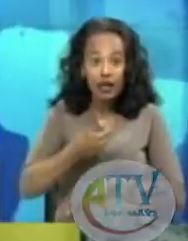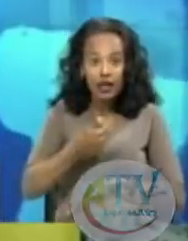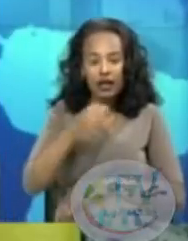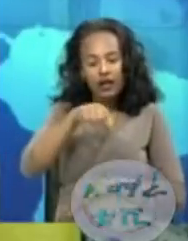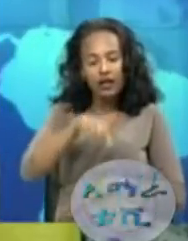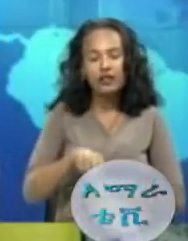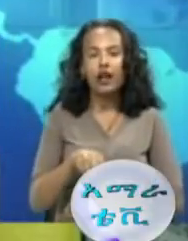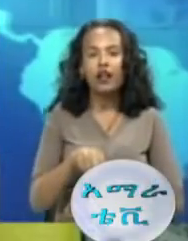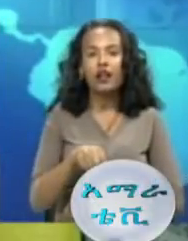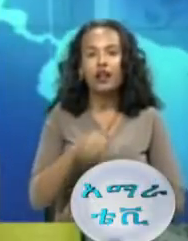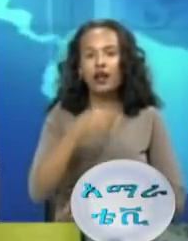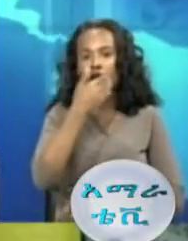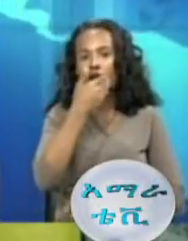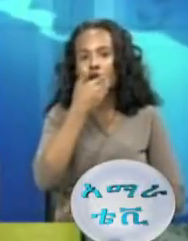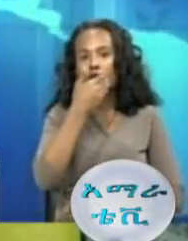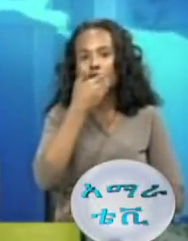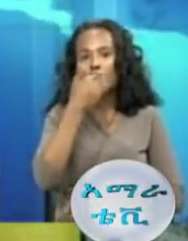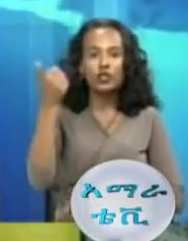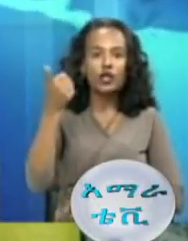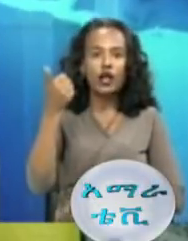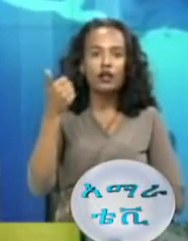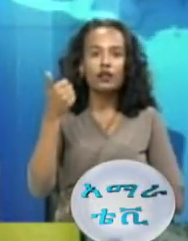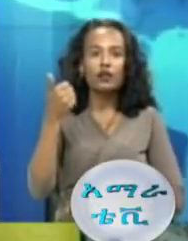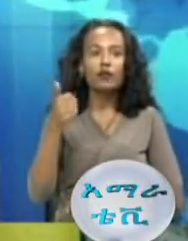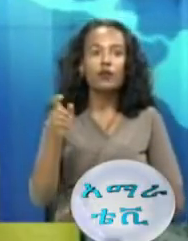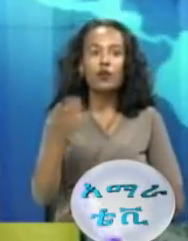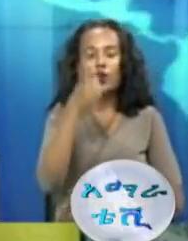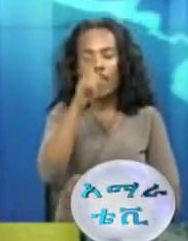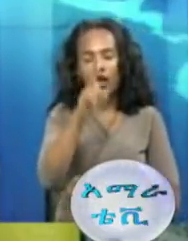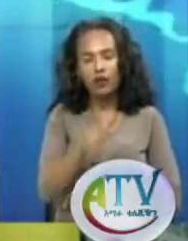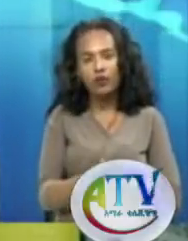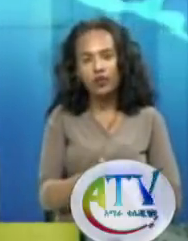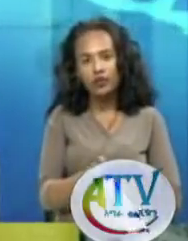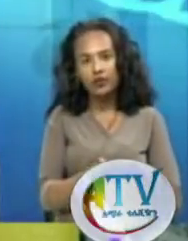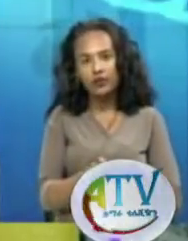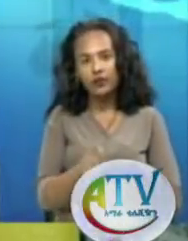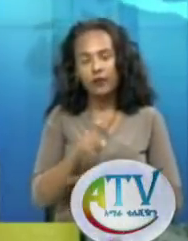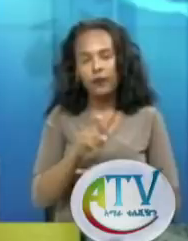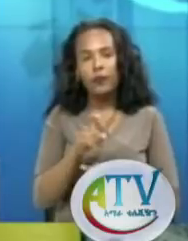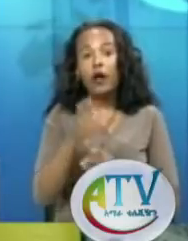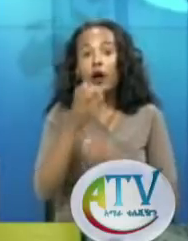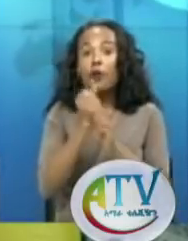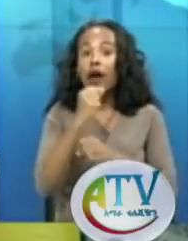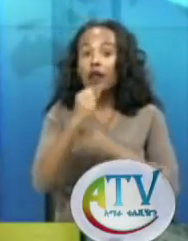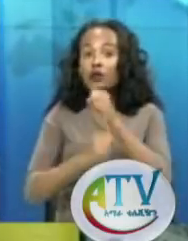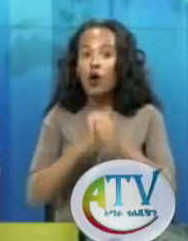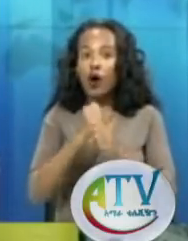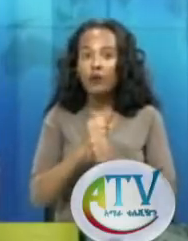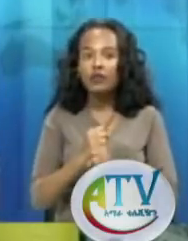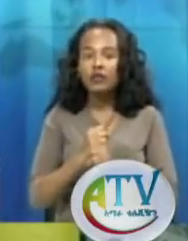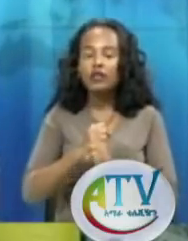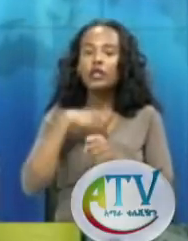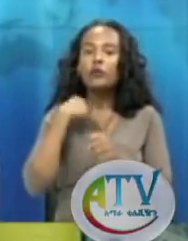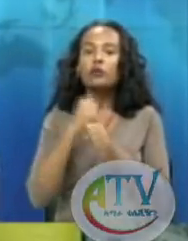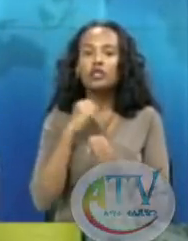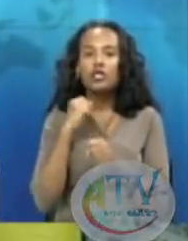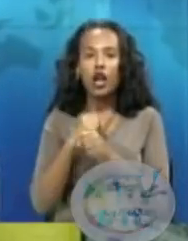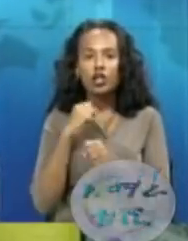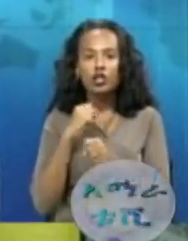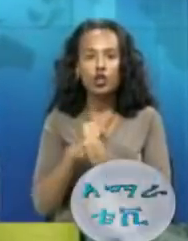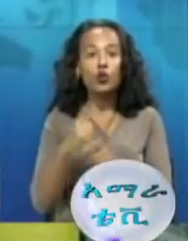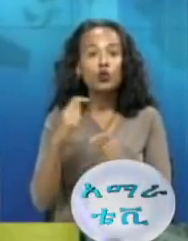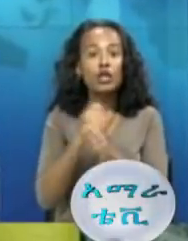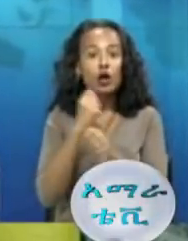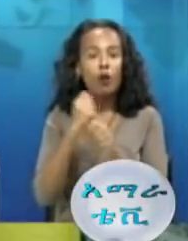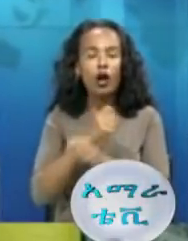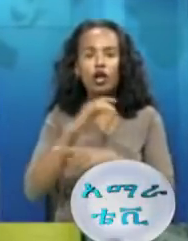ከዛሬ መሻል የተሻለ መሆን አለበትና በያዝነው ዓመት የምናከናውናቸው